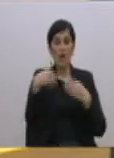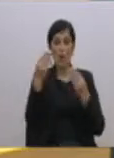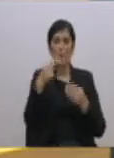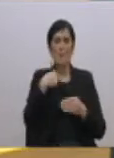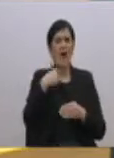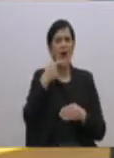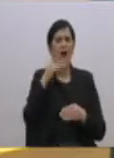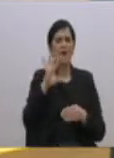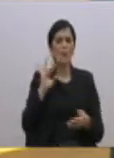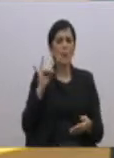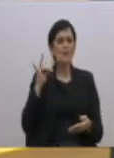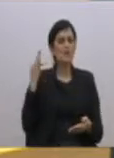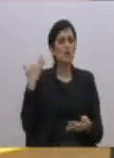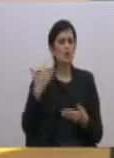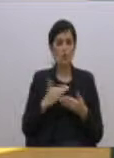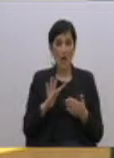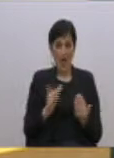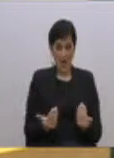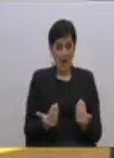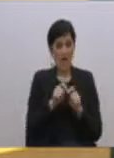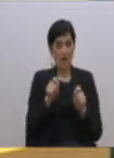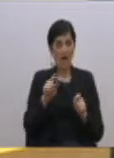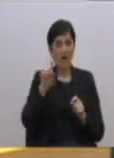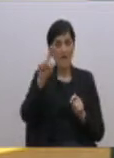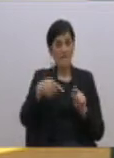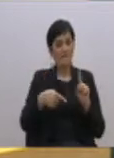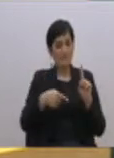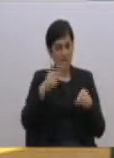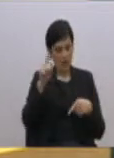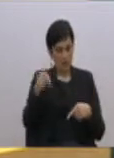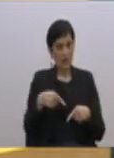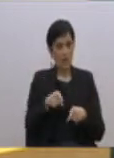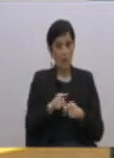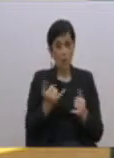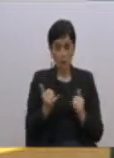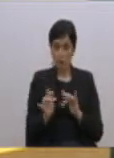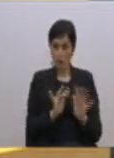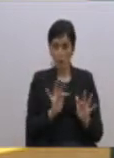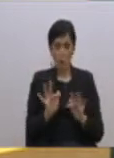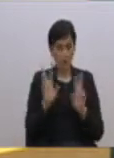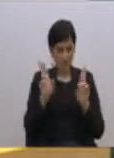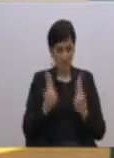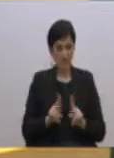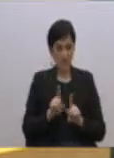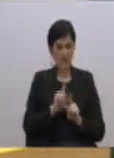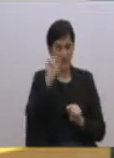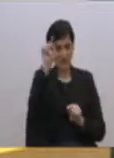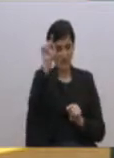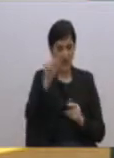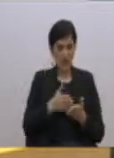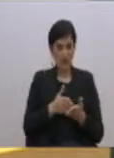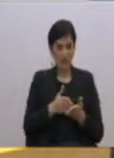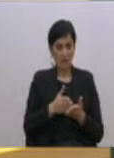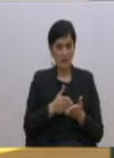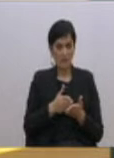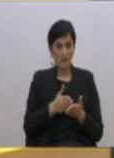istoriul, se ia în mod femeul de tapse. Asta e cum te pune de. Da, e stres, mă pune de se bia, e ca. Asta e rom.